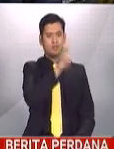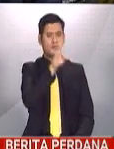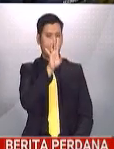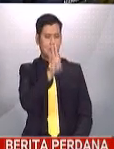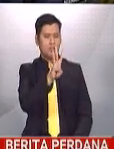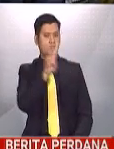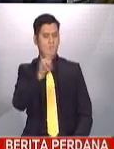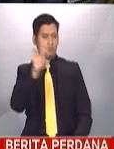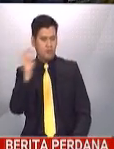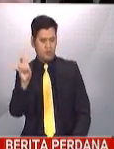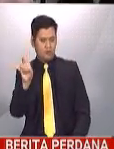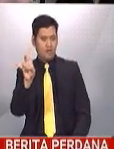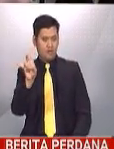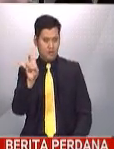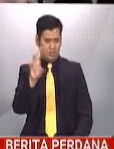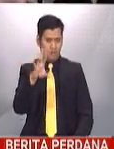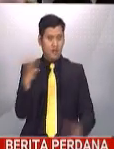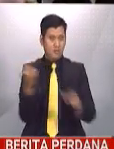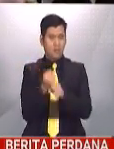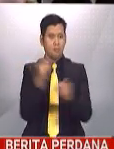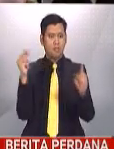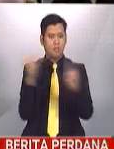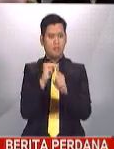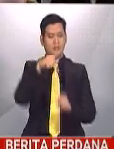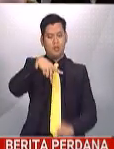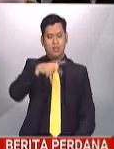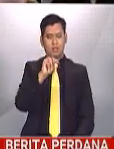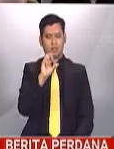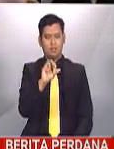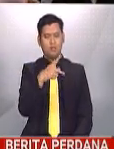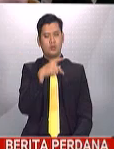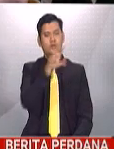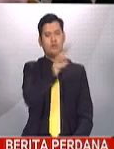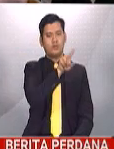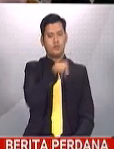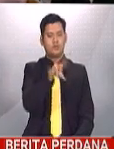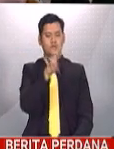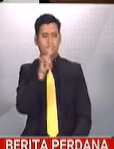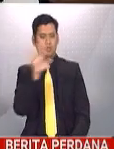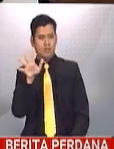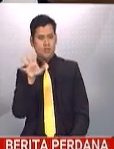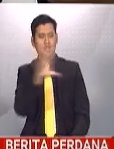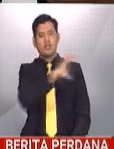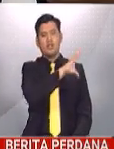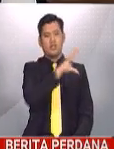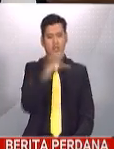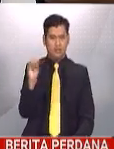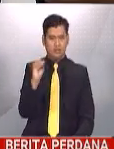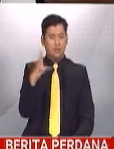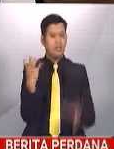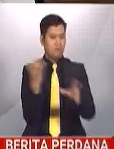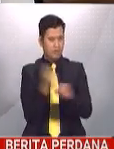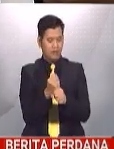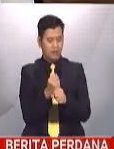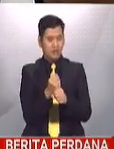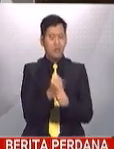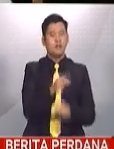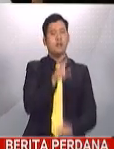6,427 calon peroleh PNGK 2.75 dan 6,270 peroleh